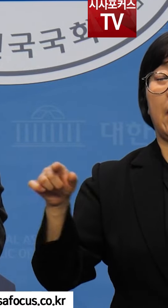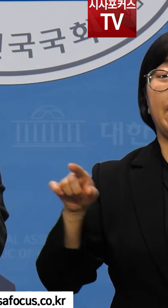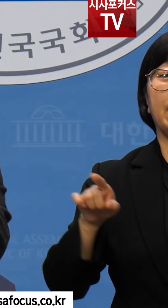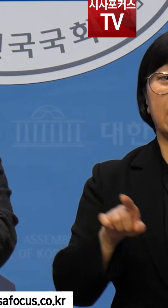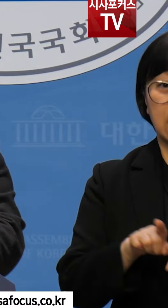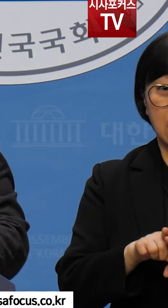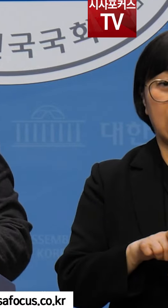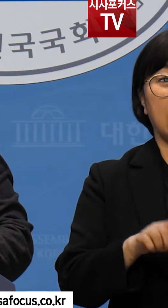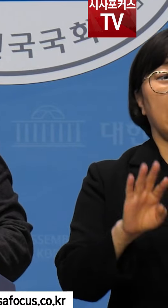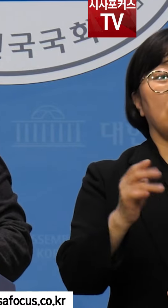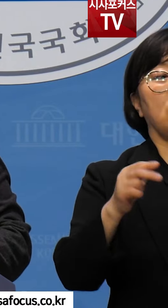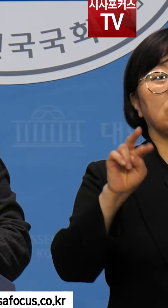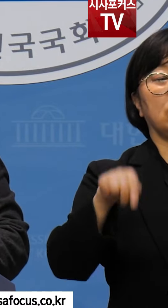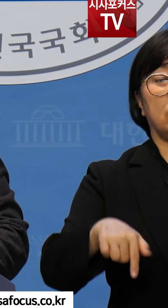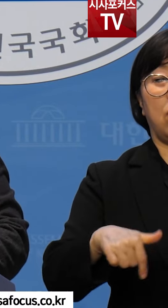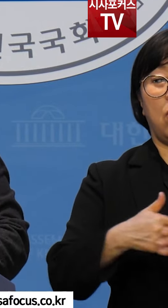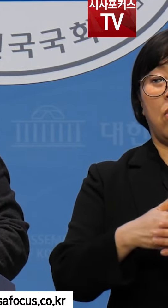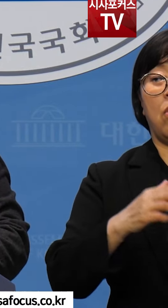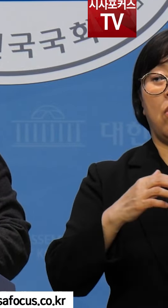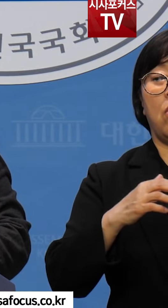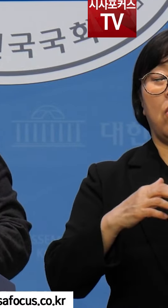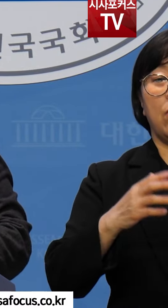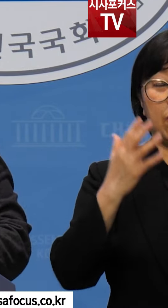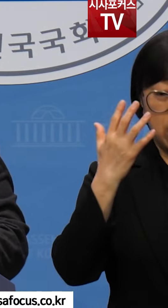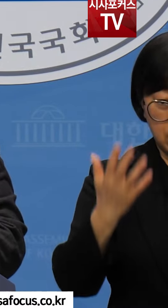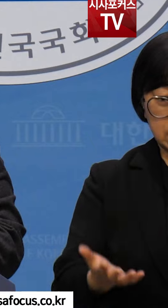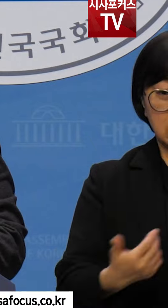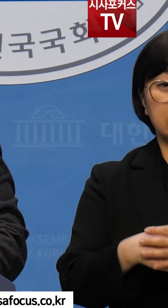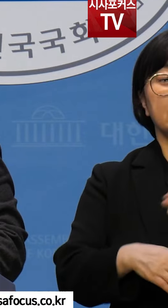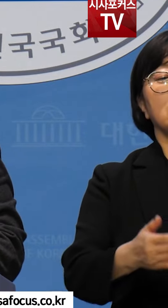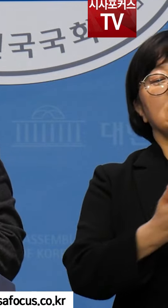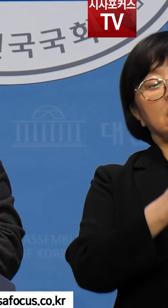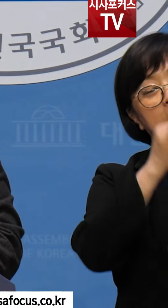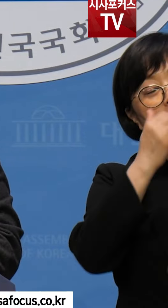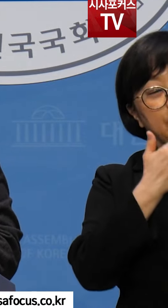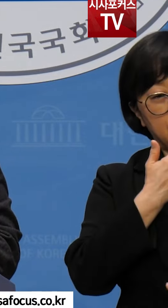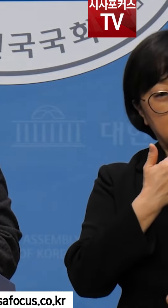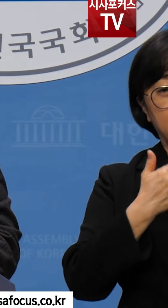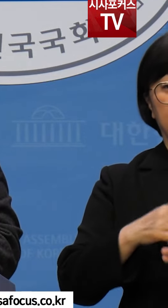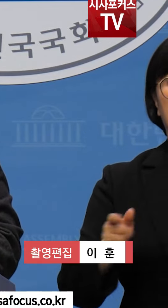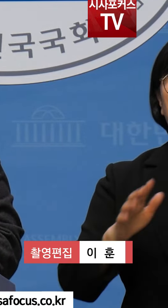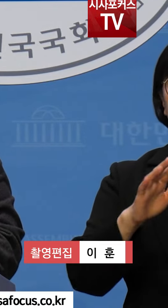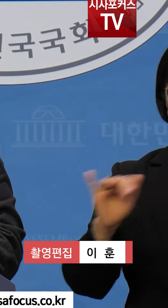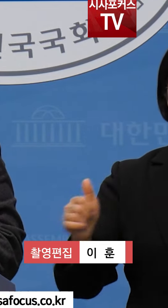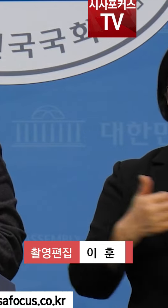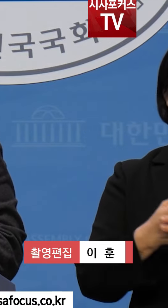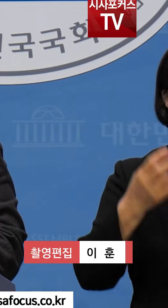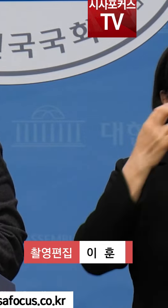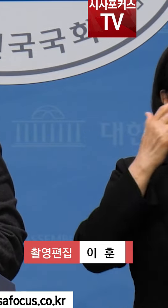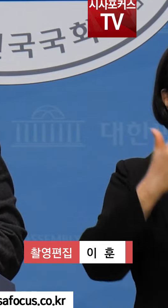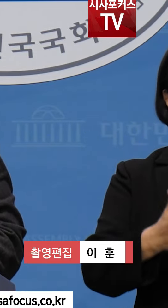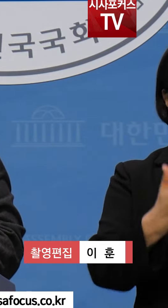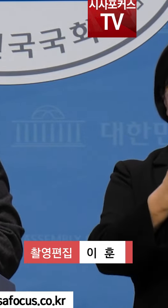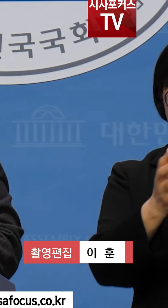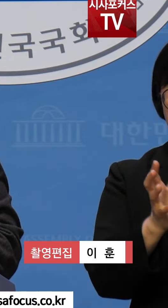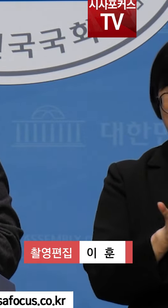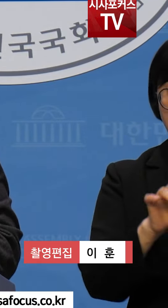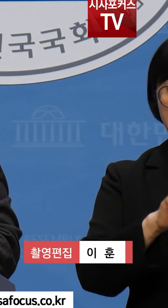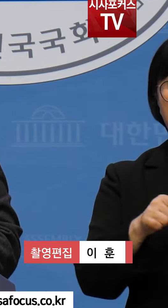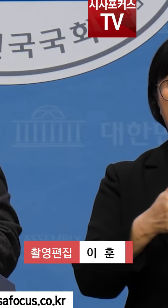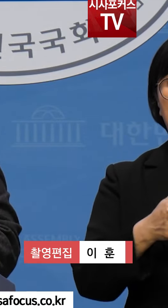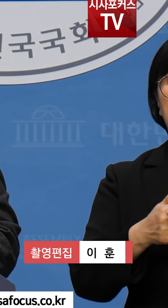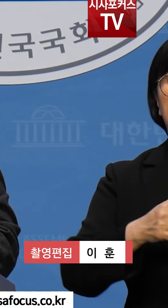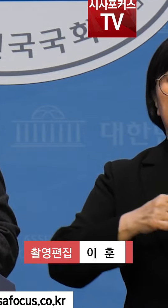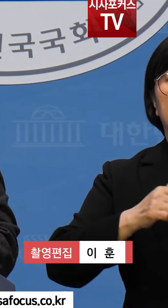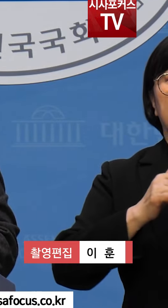똑같이 보석으로 나오셔가지고 그를 지지하든 않든 그분이 소나무당과 또 총선